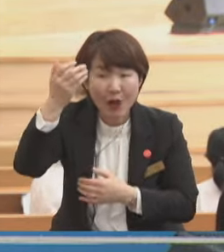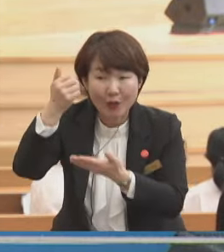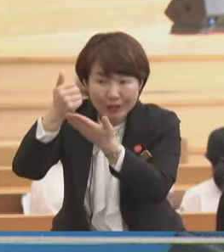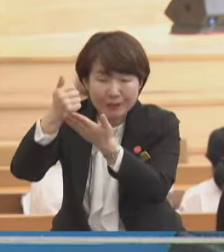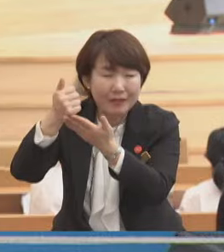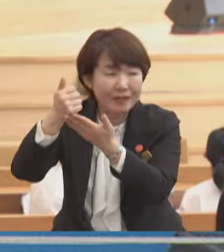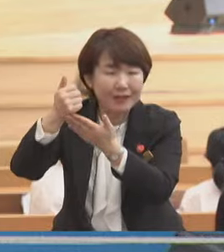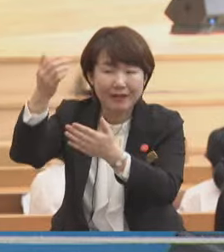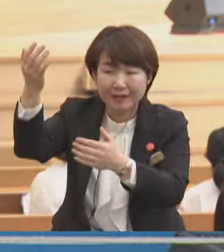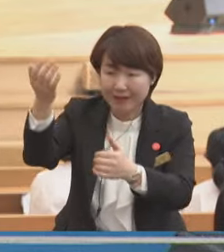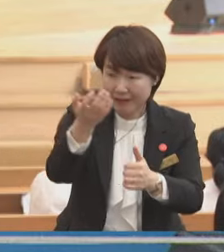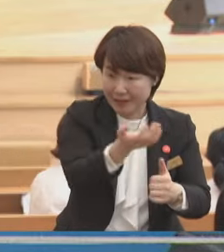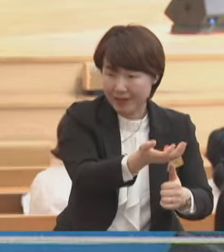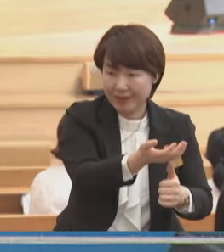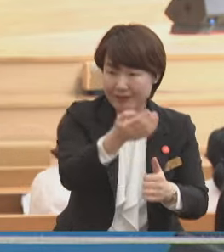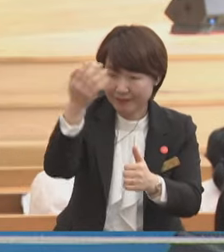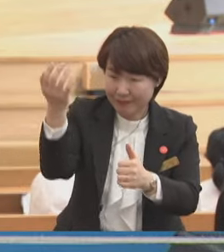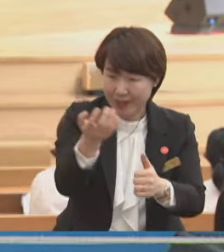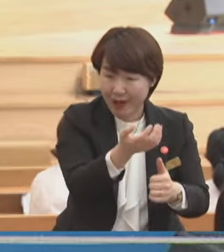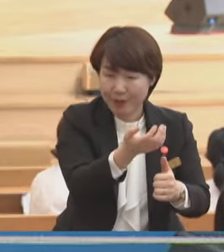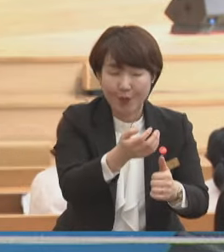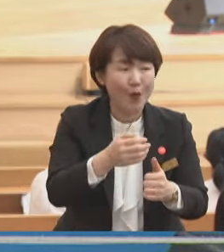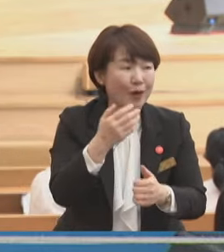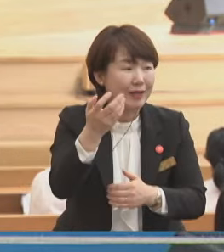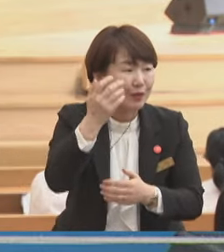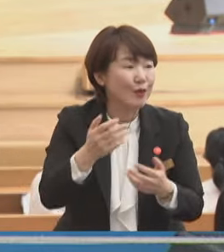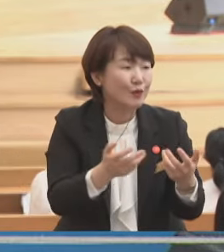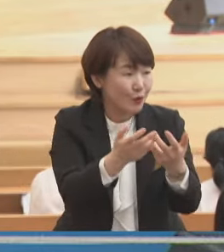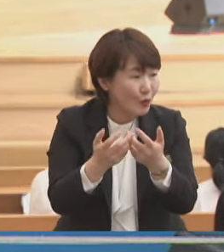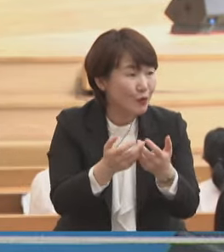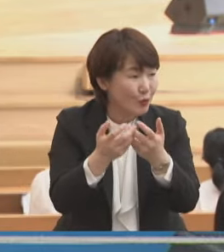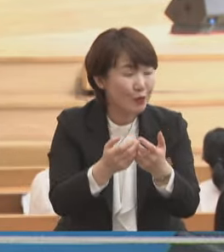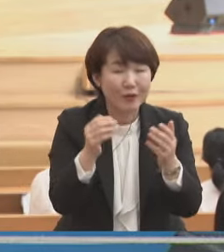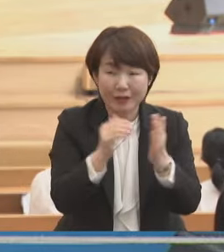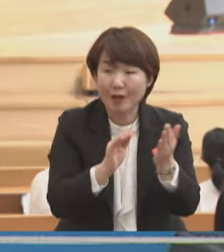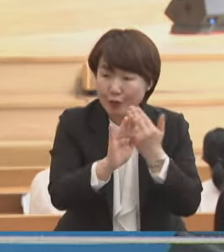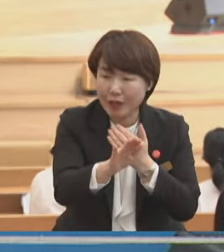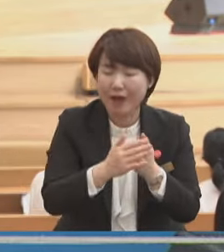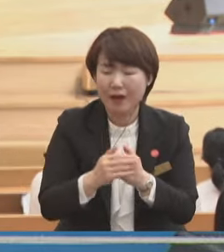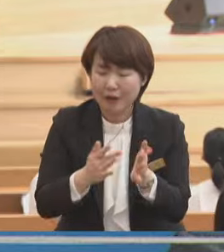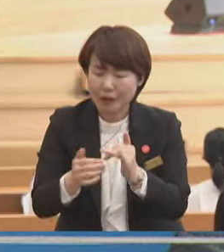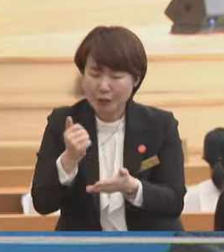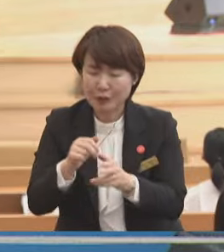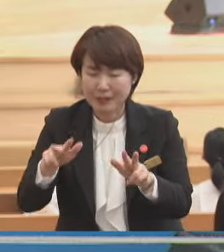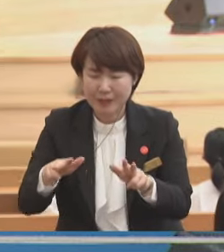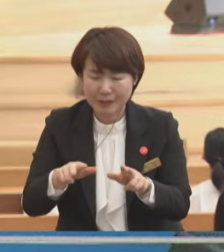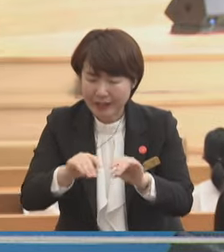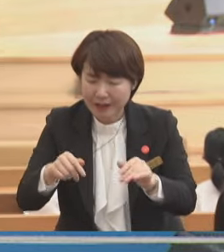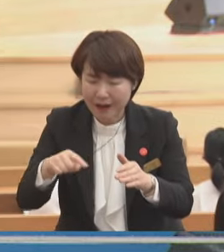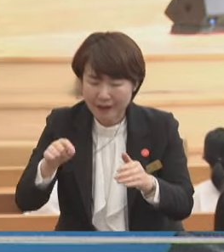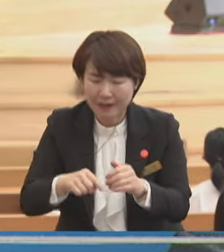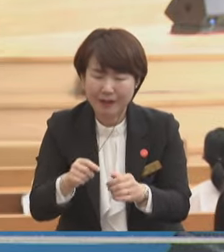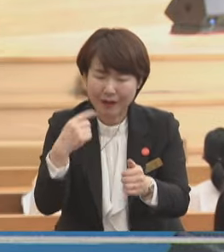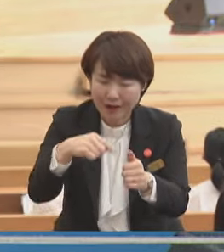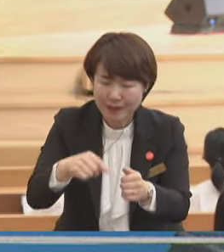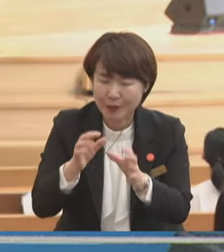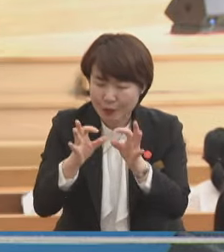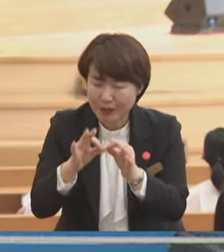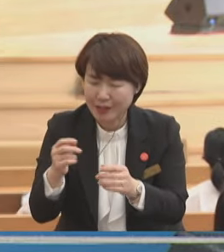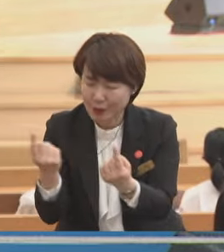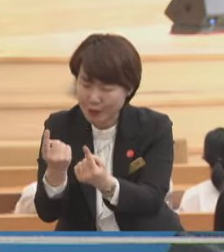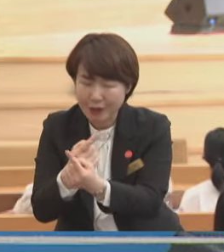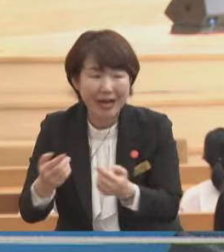제자들이 받고 성령 충만해 예수님이이 땅에 계시는 동안 가르치고 전파하시고 치료하는